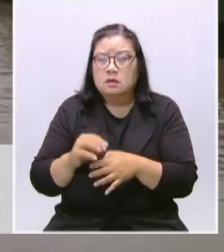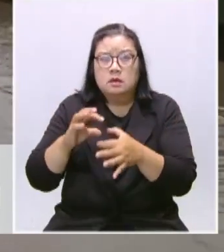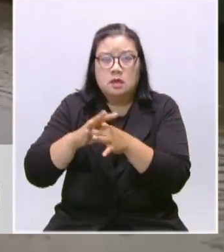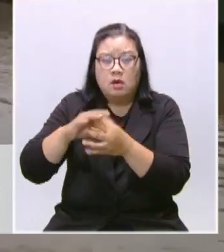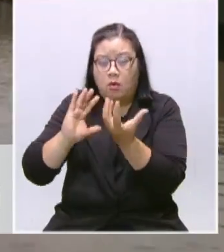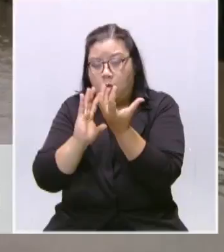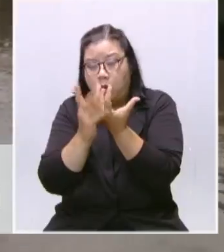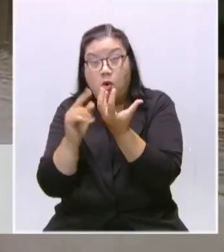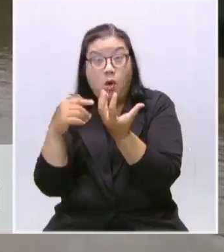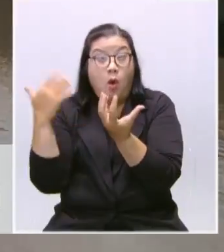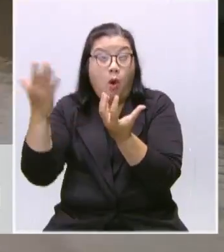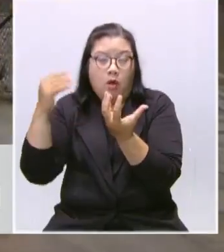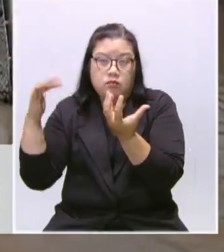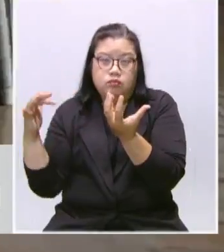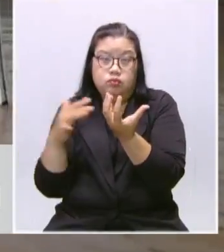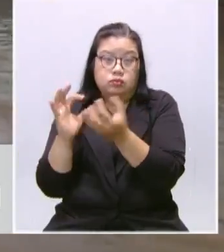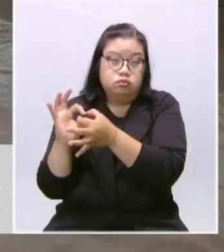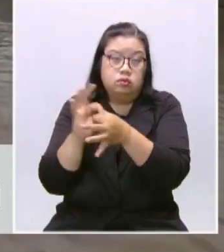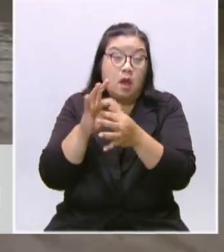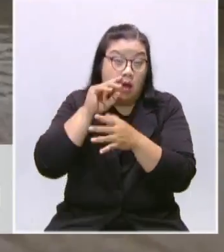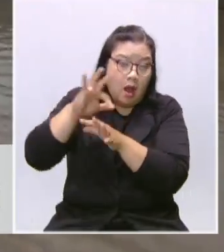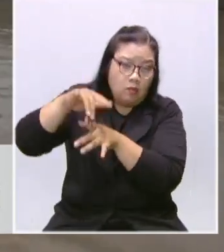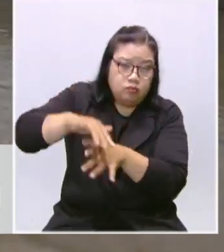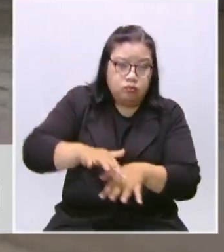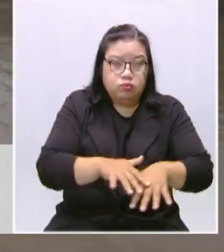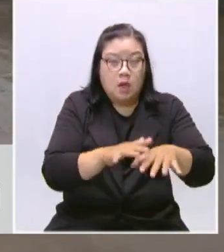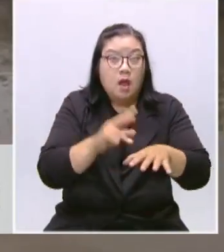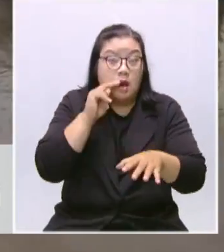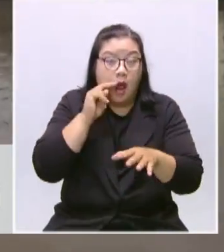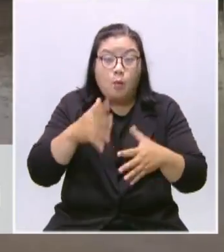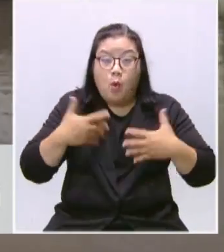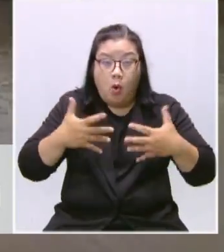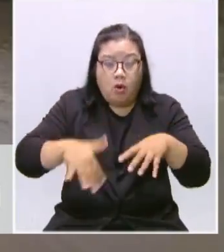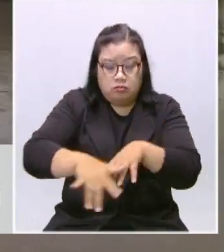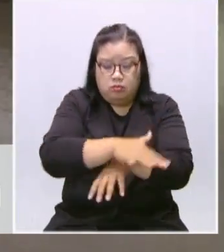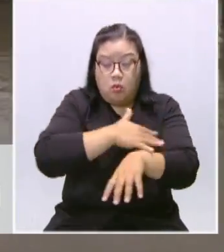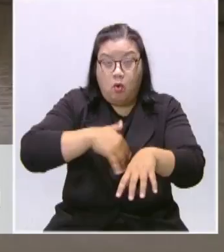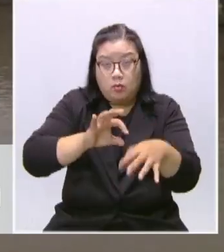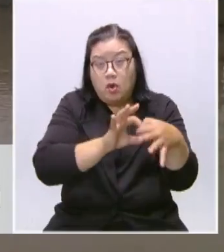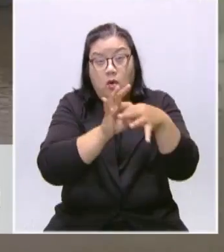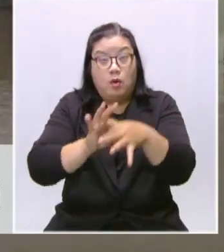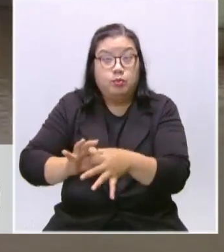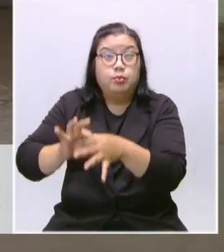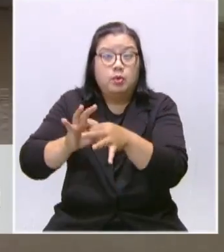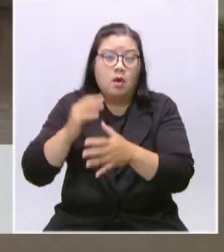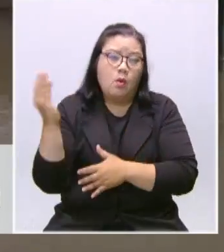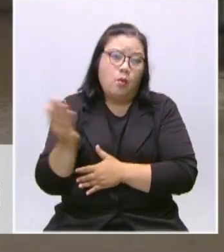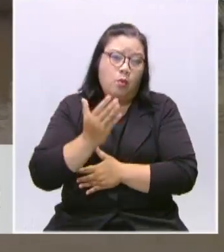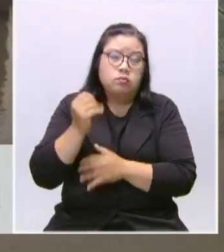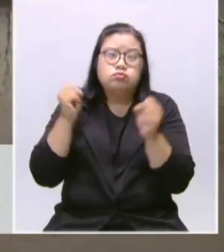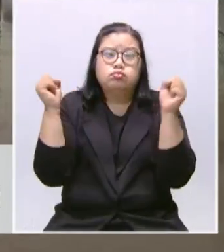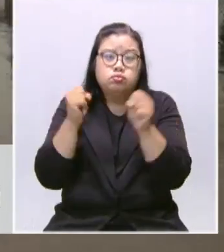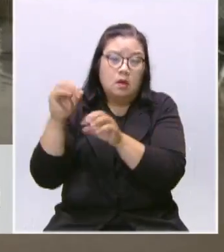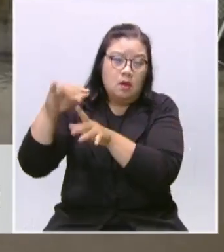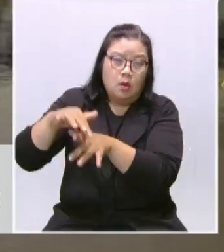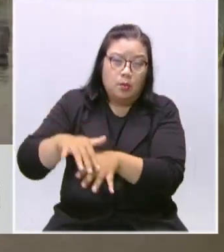สูงซึ่งเกิดจากกระแนน้ำที่อุนใมหาสมท Pacificบริเวณรอบก่อฮาวของสหรัฐและกระแความชื้นนี้ได